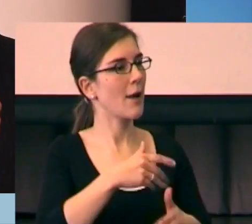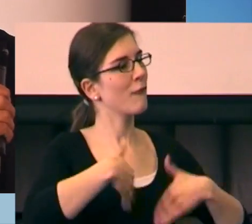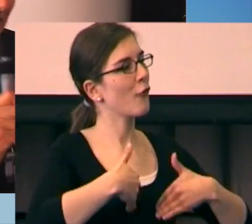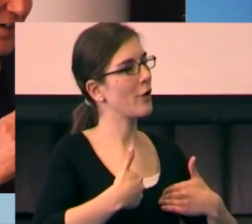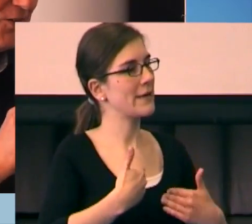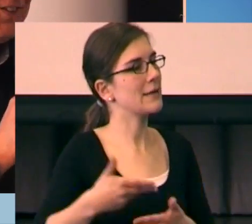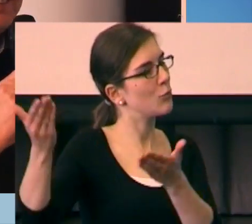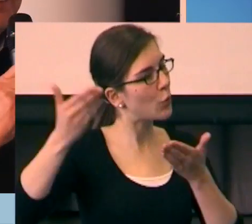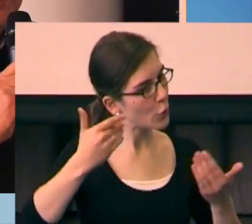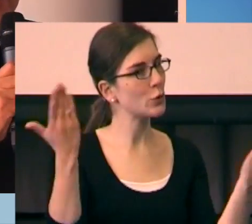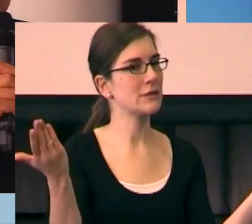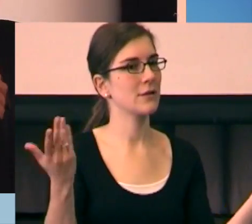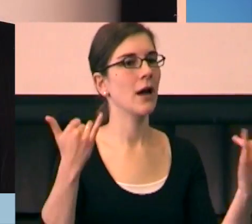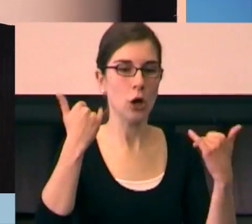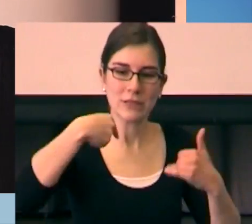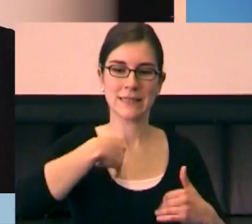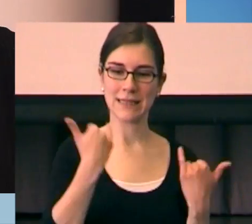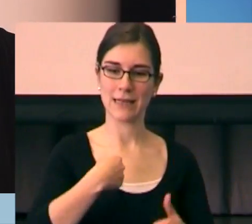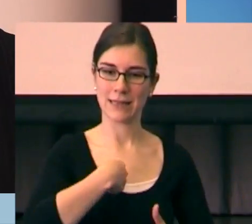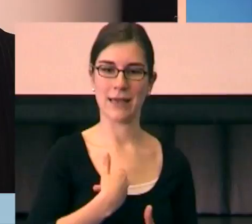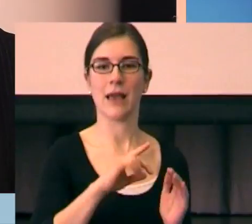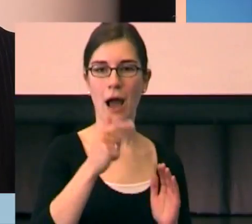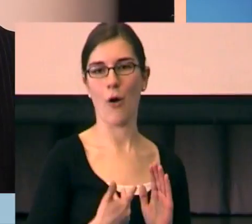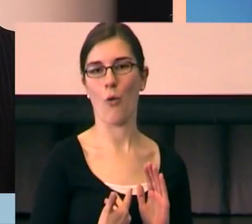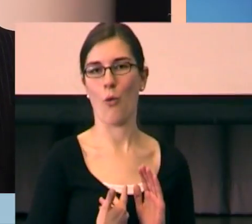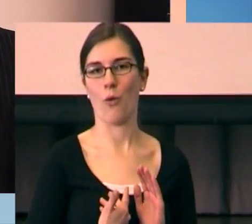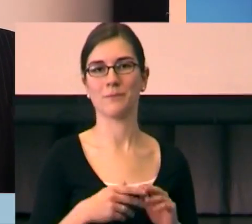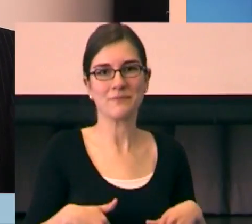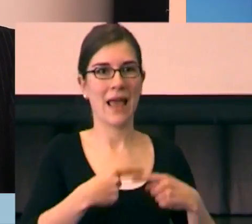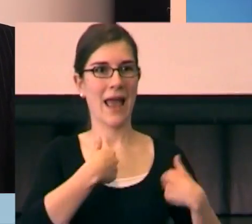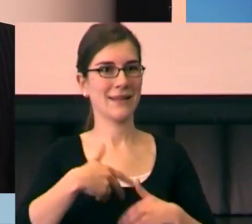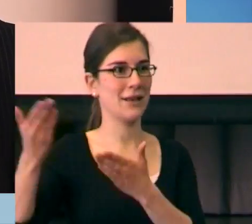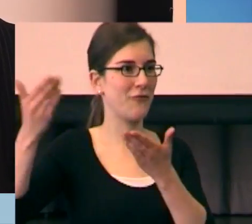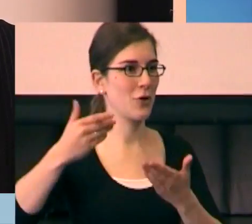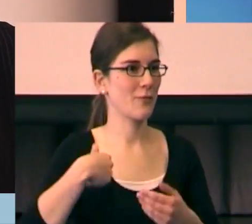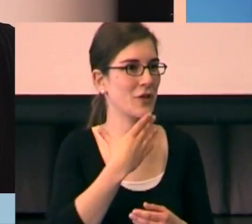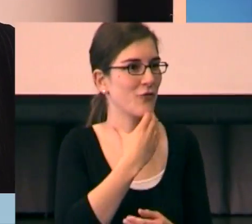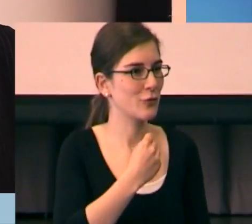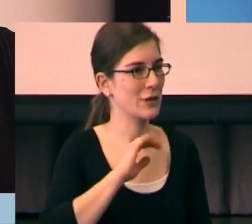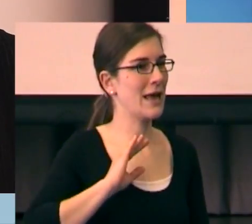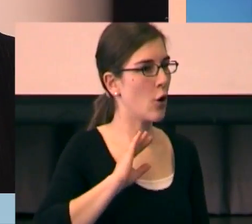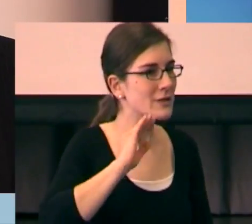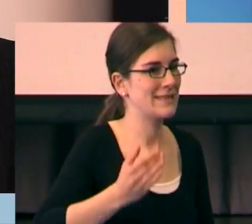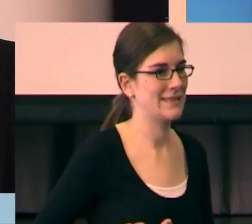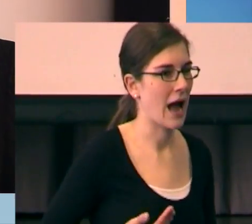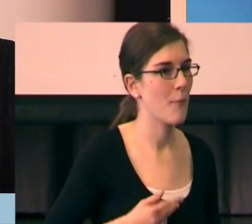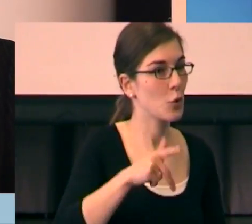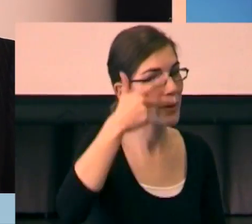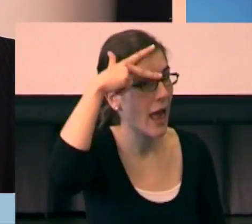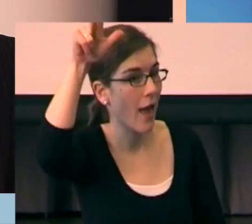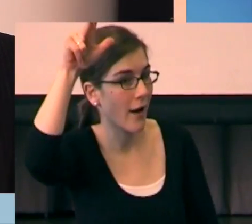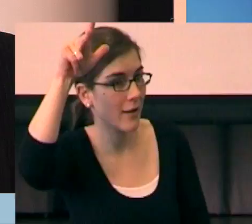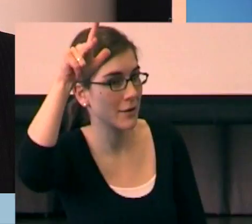begrüßt hier. Auch Sie herzlich willkommen. Ich begrüße alle Damen mit und ohne Begleitung, alle Herren